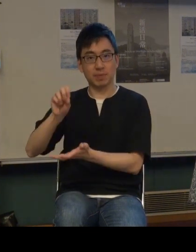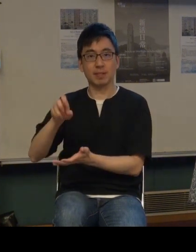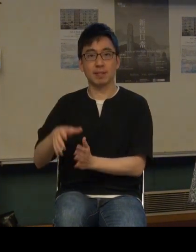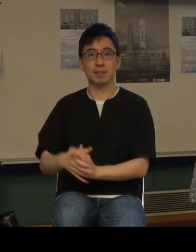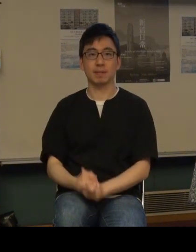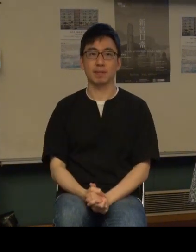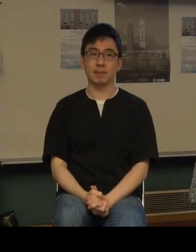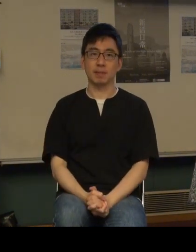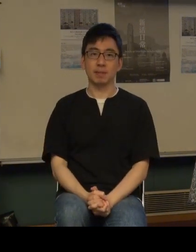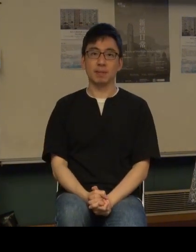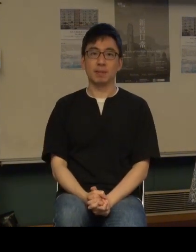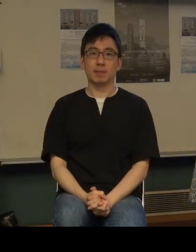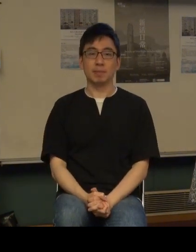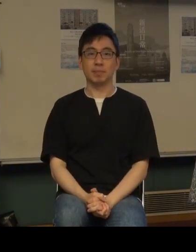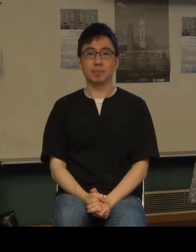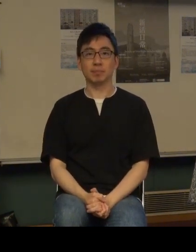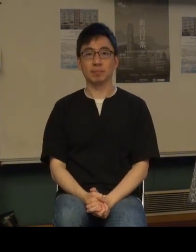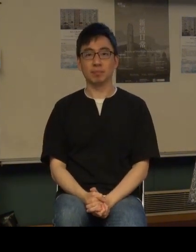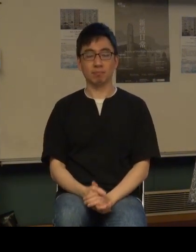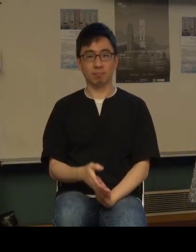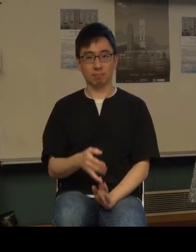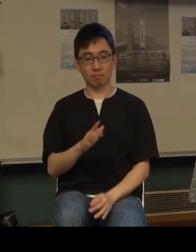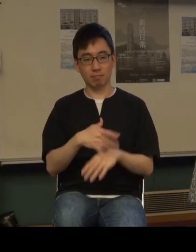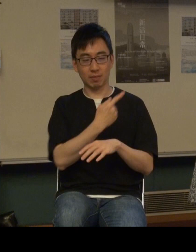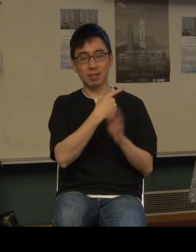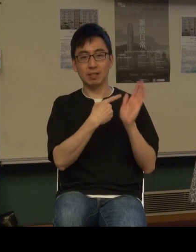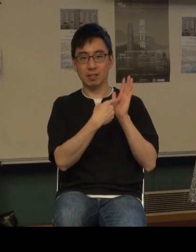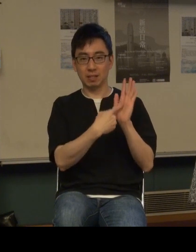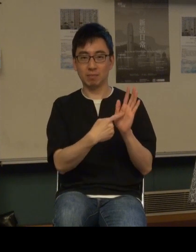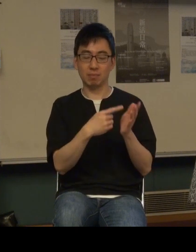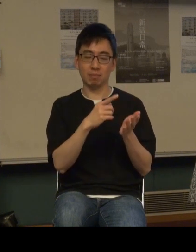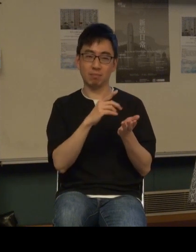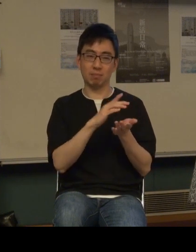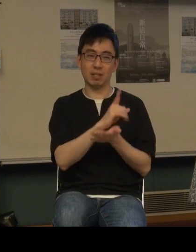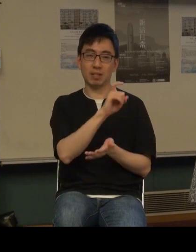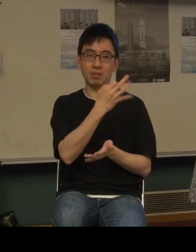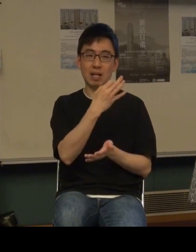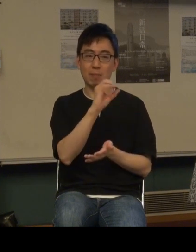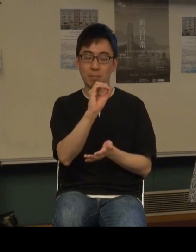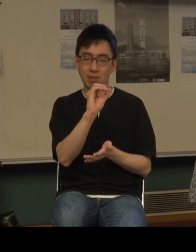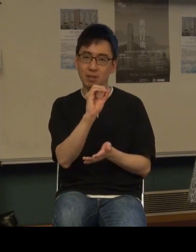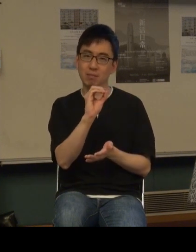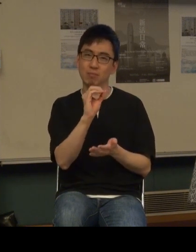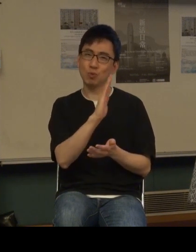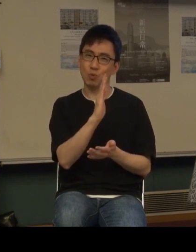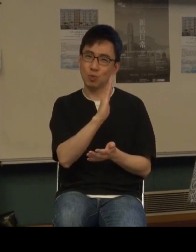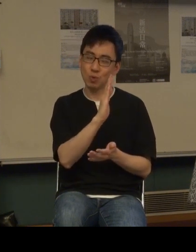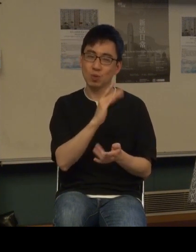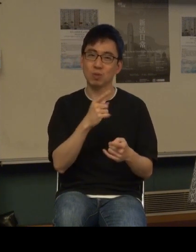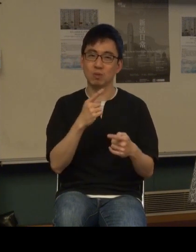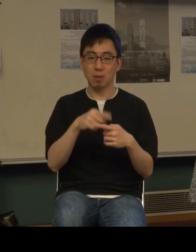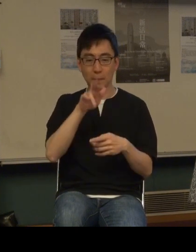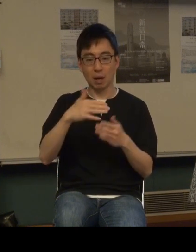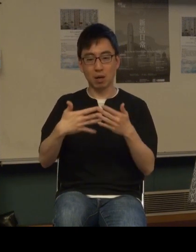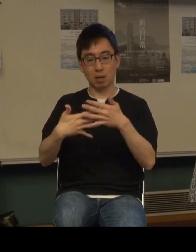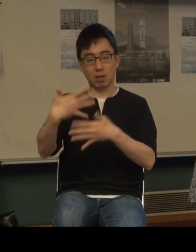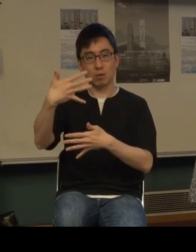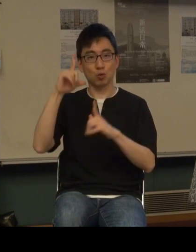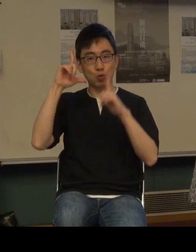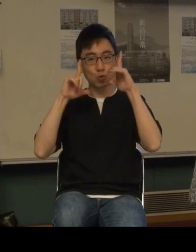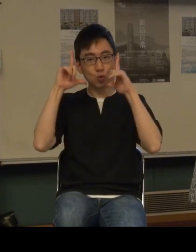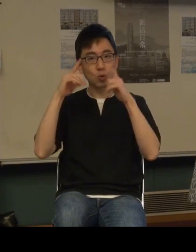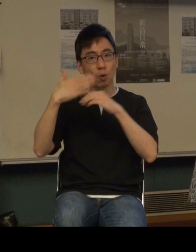嗱，呢啲嘅呢幾個例子咧，喺1930年代初嘅例子咧，我哋見到建築物嘅外形已經同以前